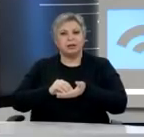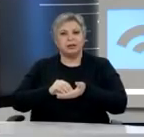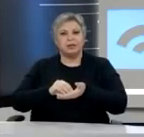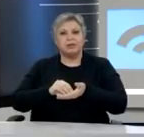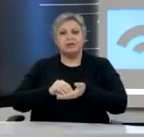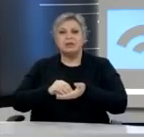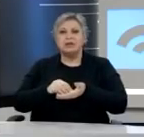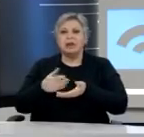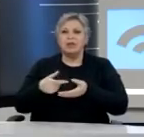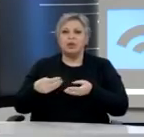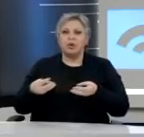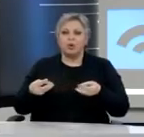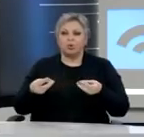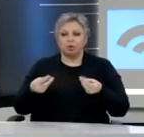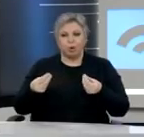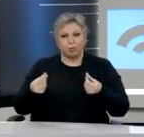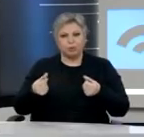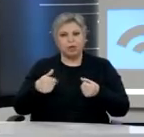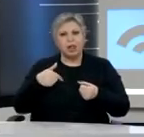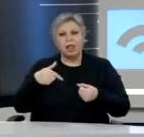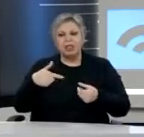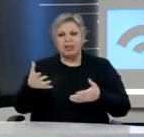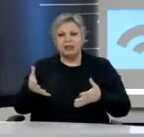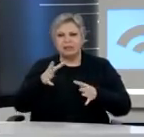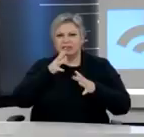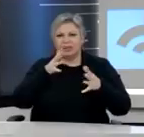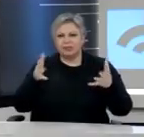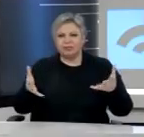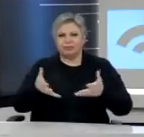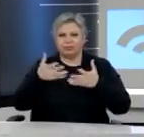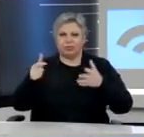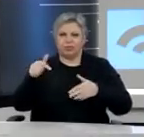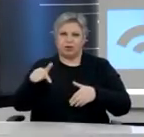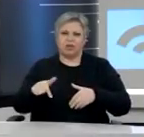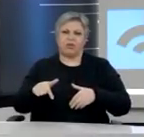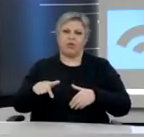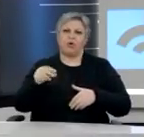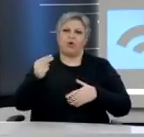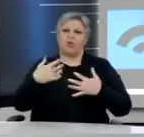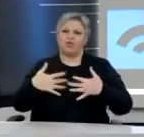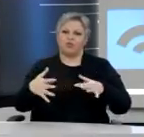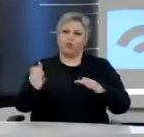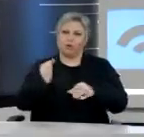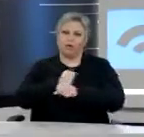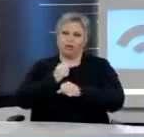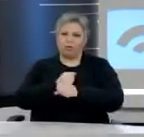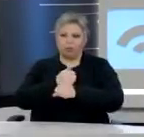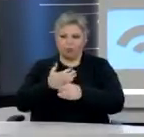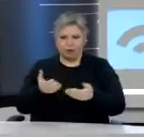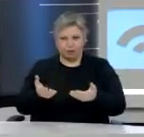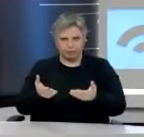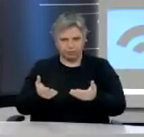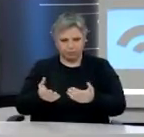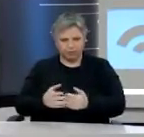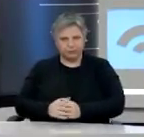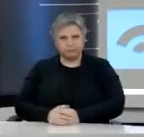κάνουν τελικά με τη στάση τους κουρελού την κοινοβουλευτική διαδικασία και τη λειτουργία του πολιτεύματος. Εγώ, κυρίες και κύριοι βουλευτές,